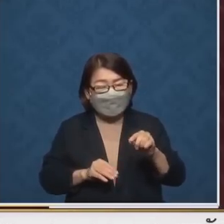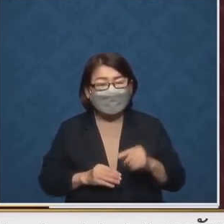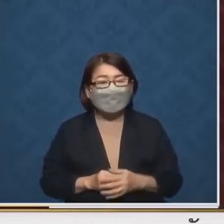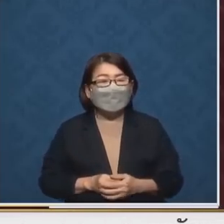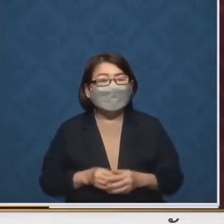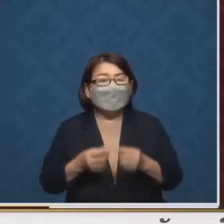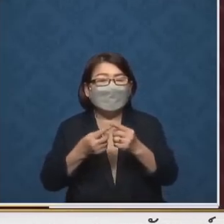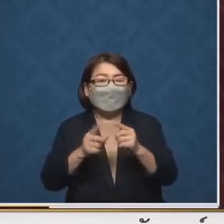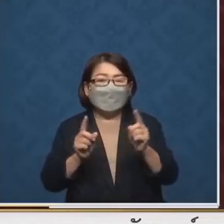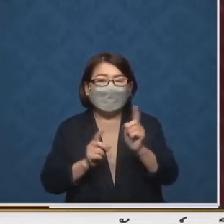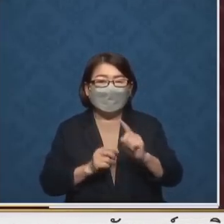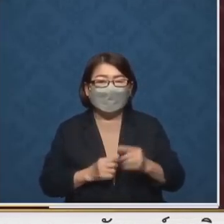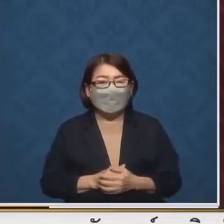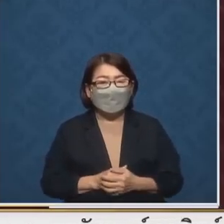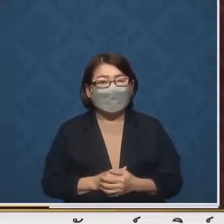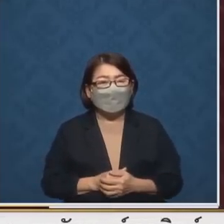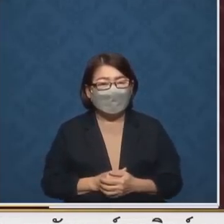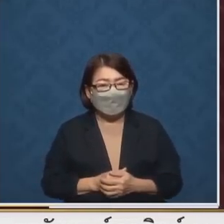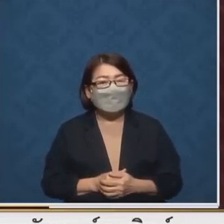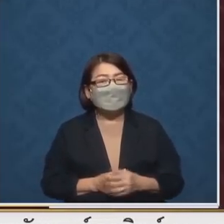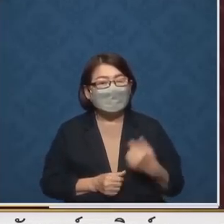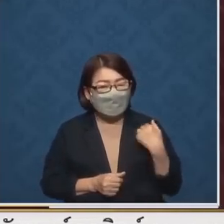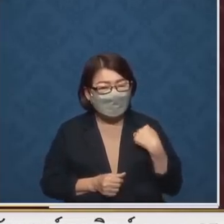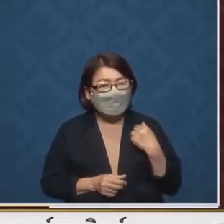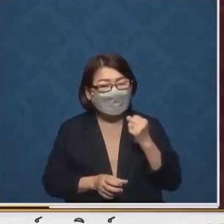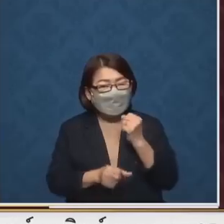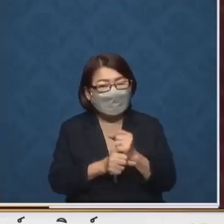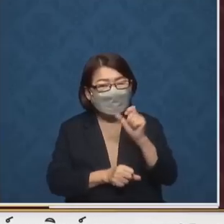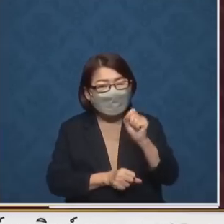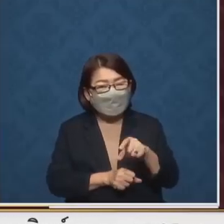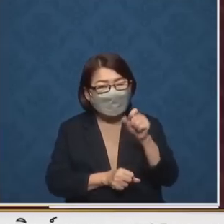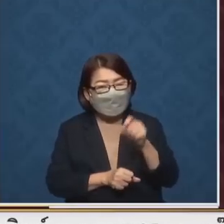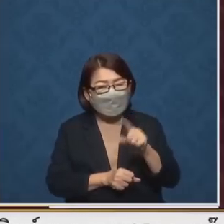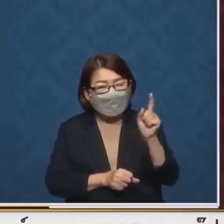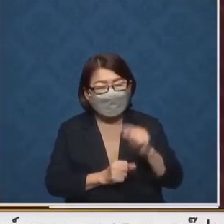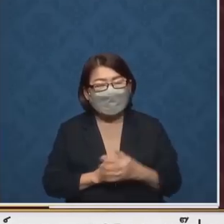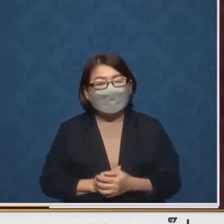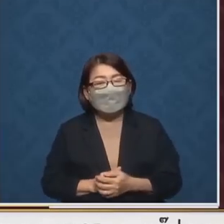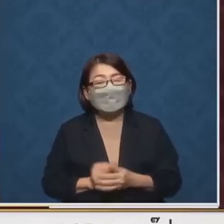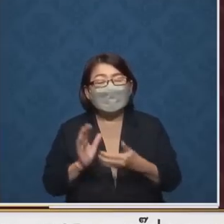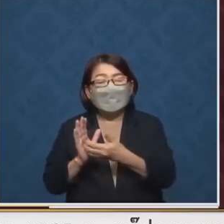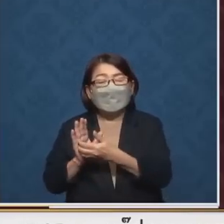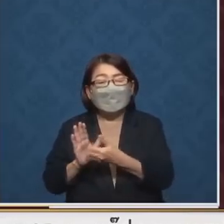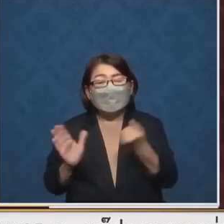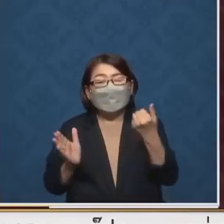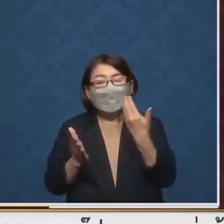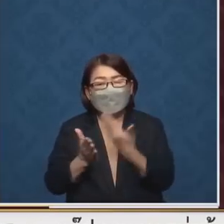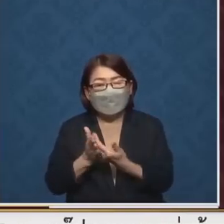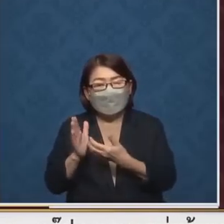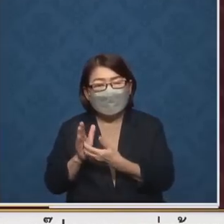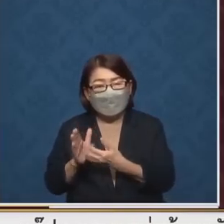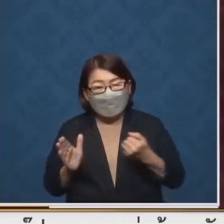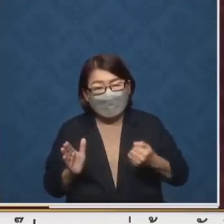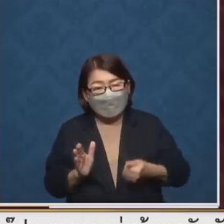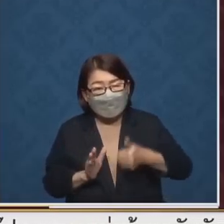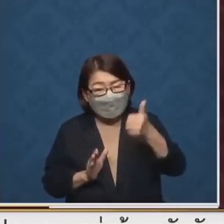แต่ปากดว่าการเร่งดวนของทานททำอะไรครัท่านเบิร์กจ่ายได้เพียง cheg Prixแล้วผมดูผมจำตัวเลข